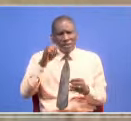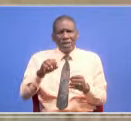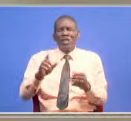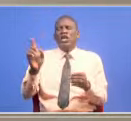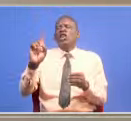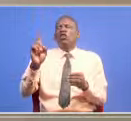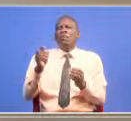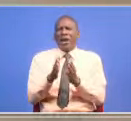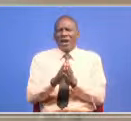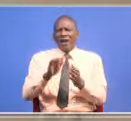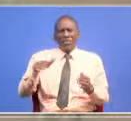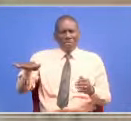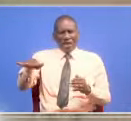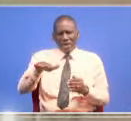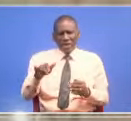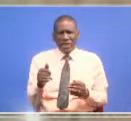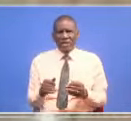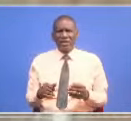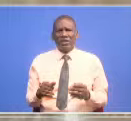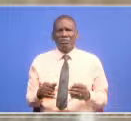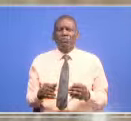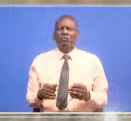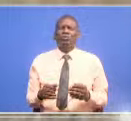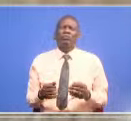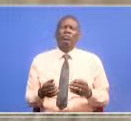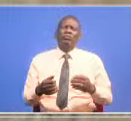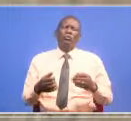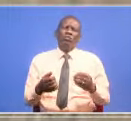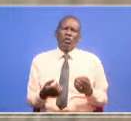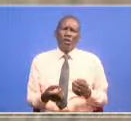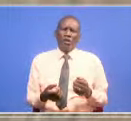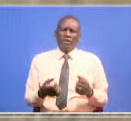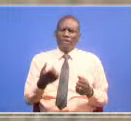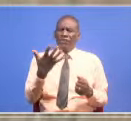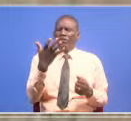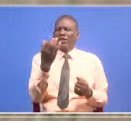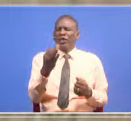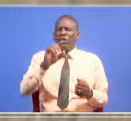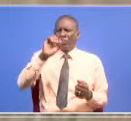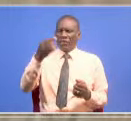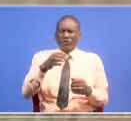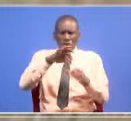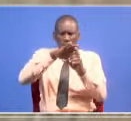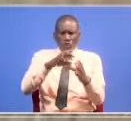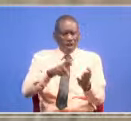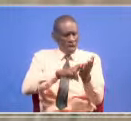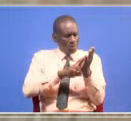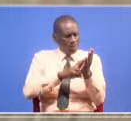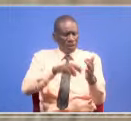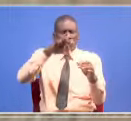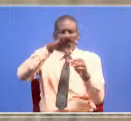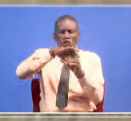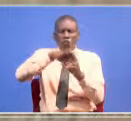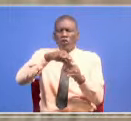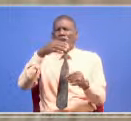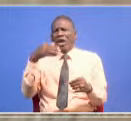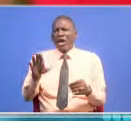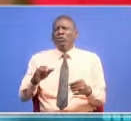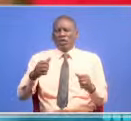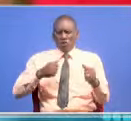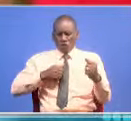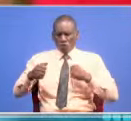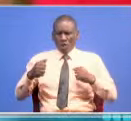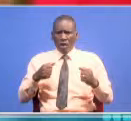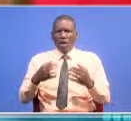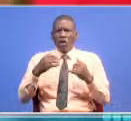Nairobi na maeneo mengine. Jumla ya wapiga kura 53,000 wamesajiliwa kupiga kura nje ya nchi. Kwa